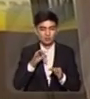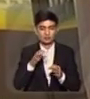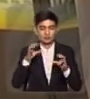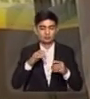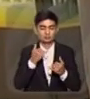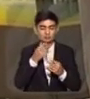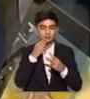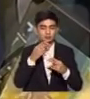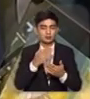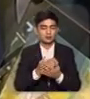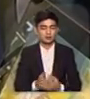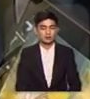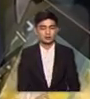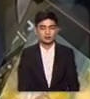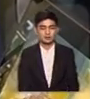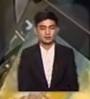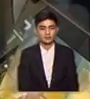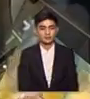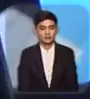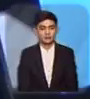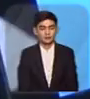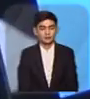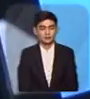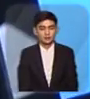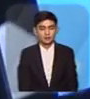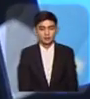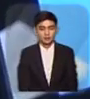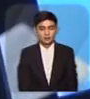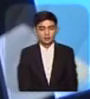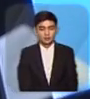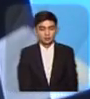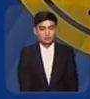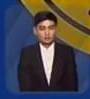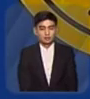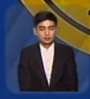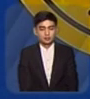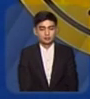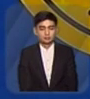Гульбадам Назбенова, Нуркен Токмурзин, Информбюро, Нур-Султан.